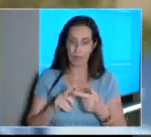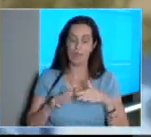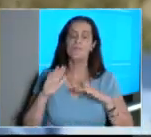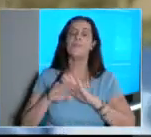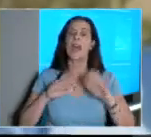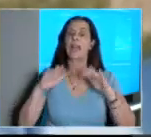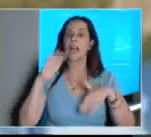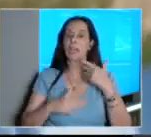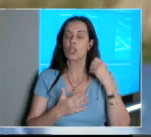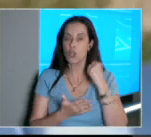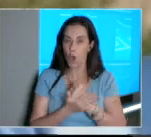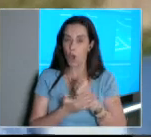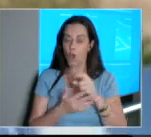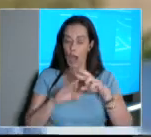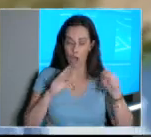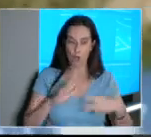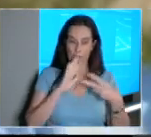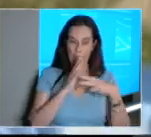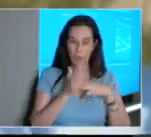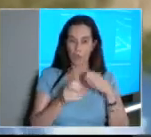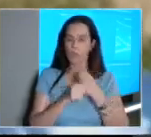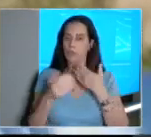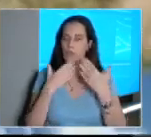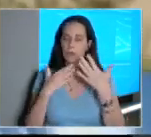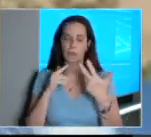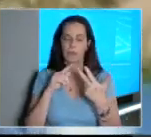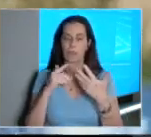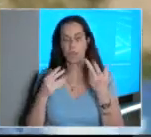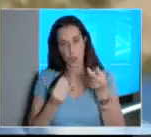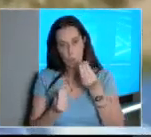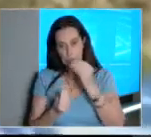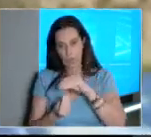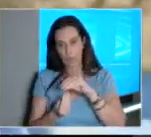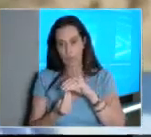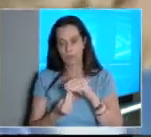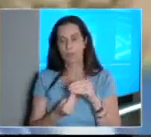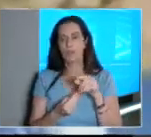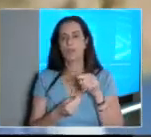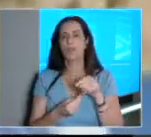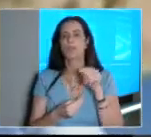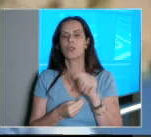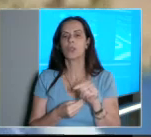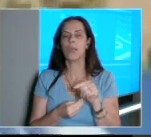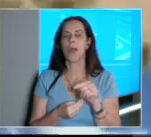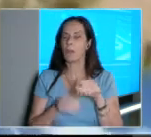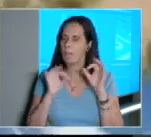ורק לאחר אישור הרשות לתכנון, עושים ישיבה מספר 2, ישיבת ממשלה מספר 2, שבה